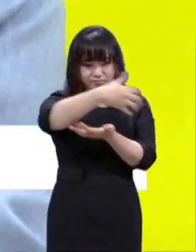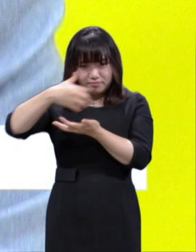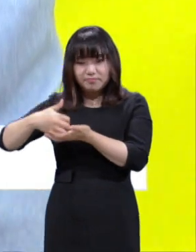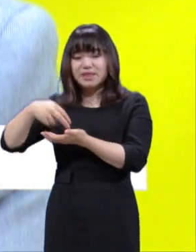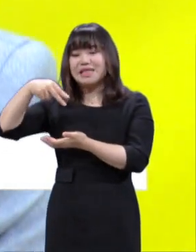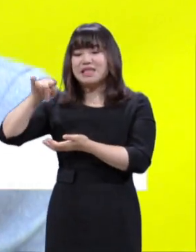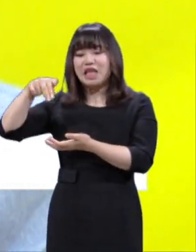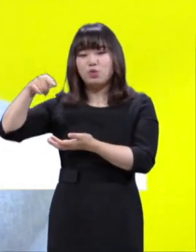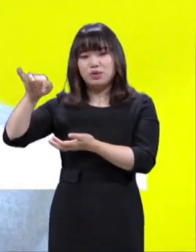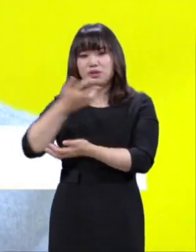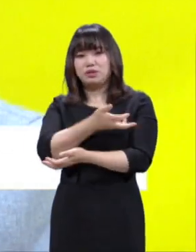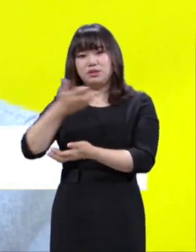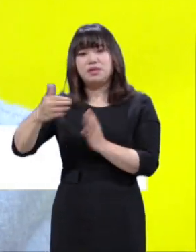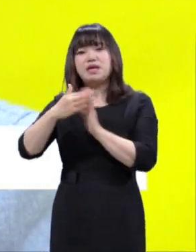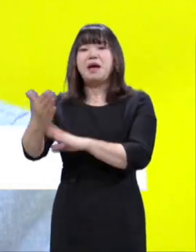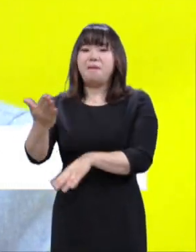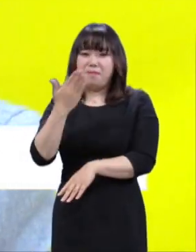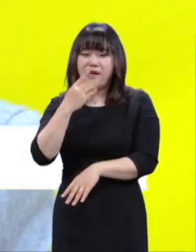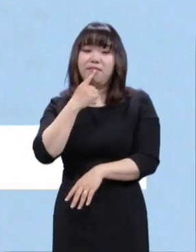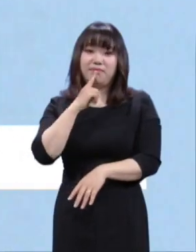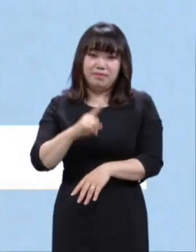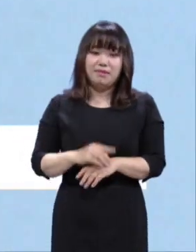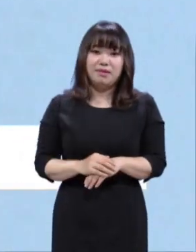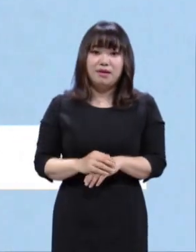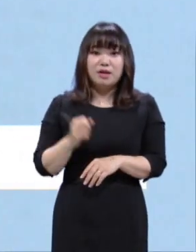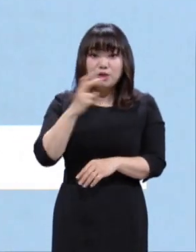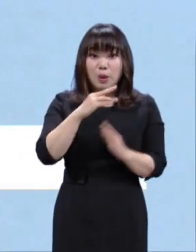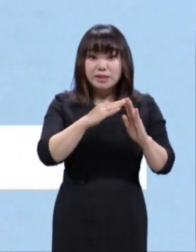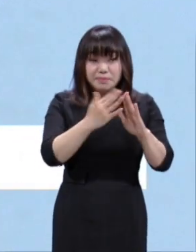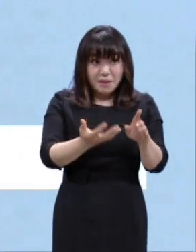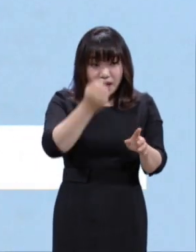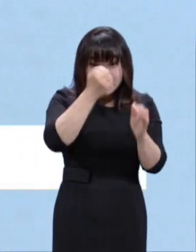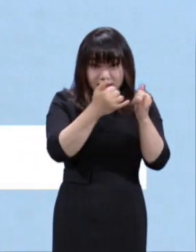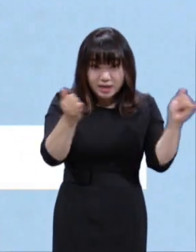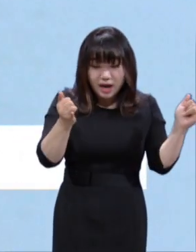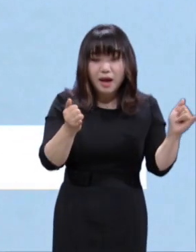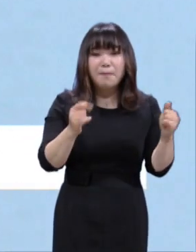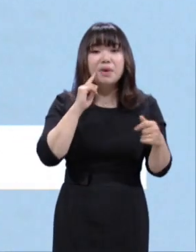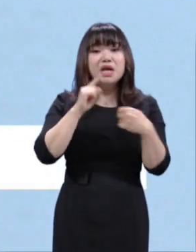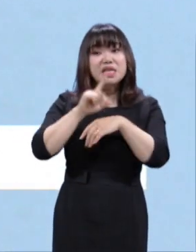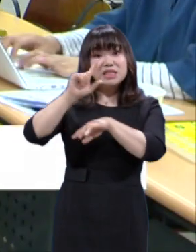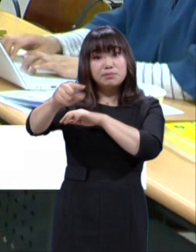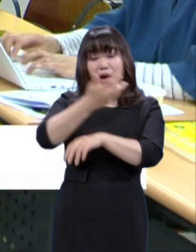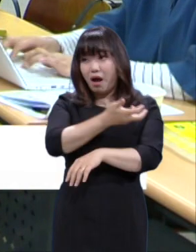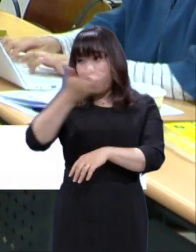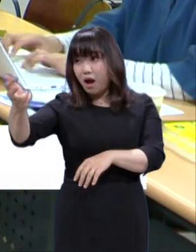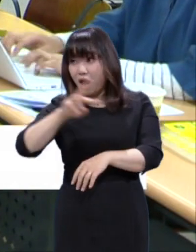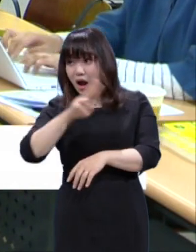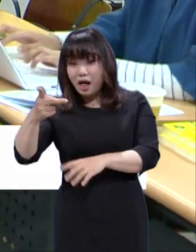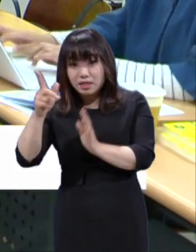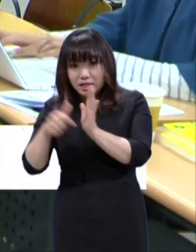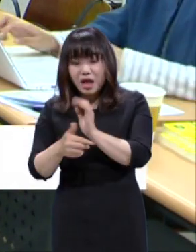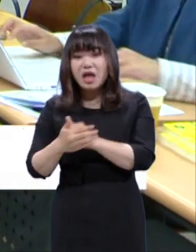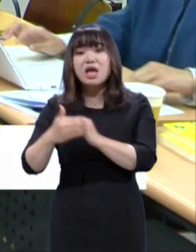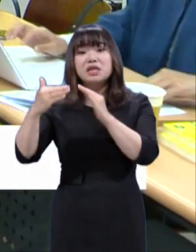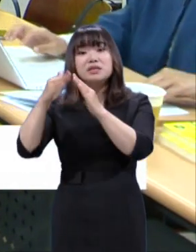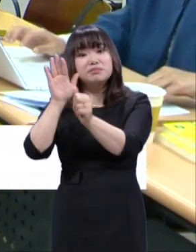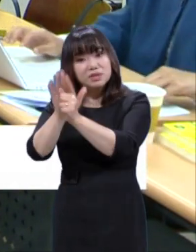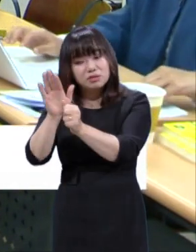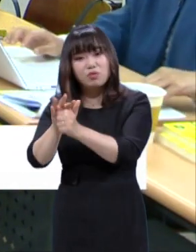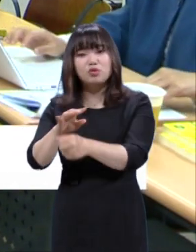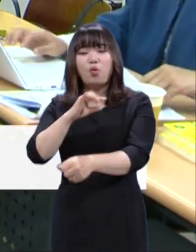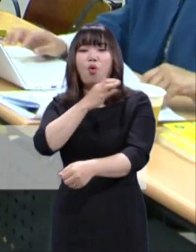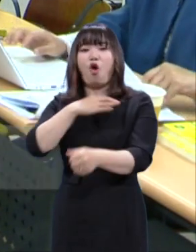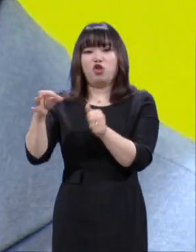마련합니다. 서울형 주택연금을 도입해 주택을 소유하고 있는 어르신이 지방으로 거주지를 변경할 경우 주거지원과